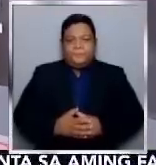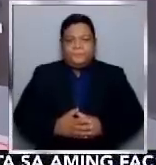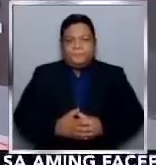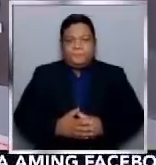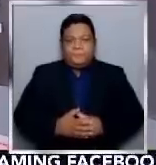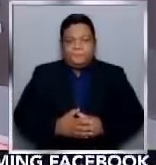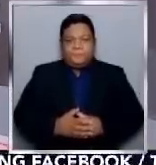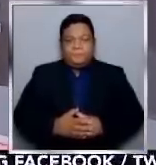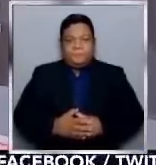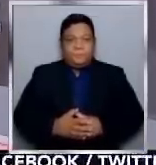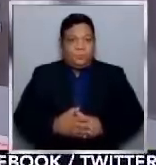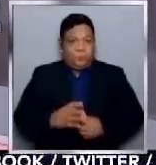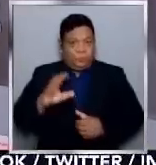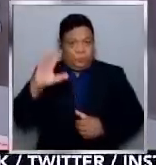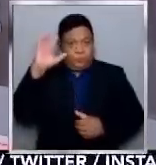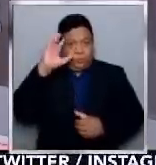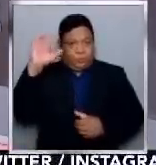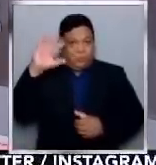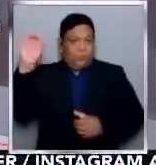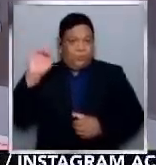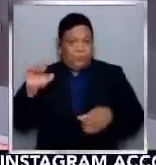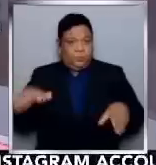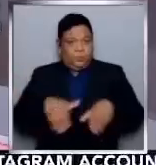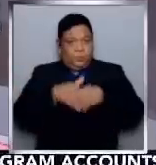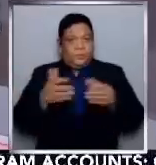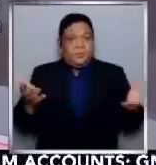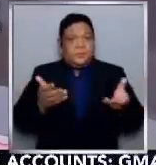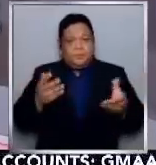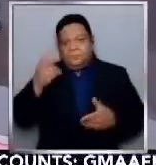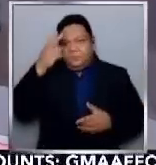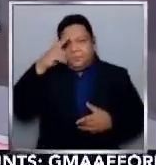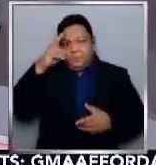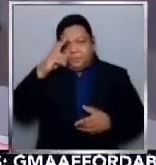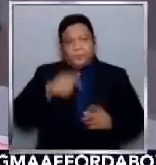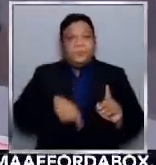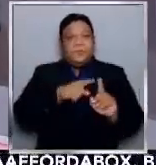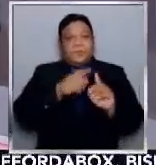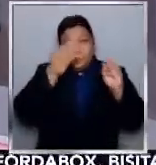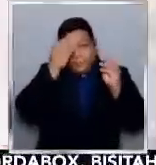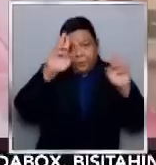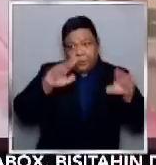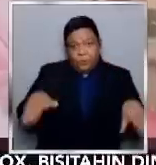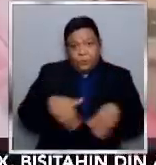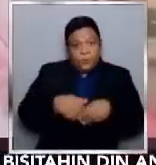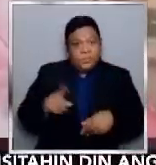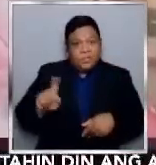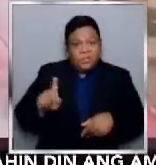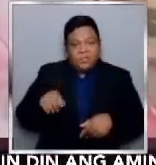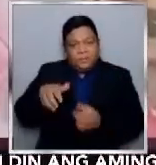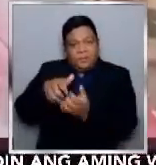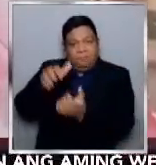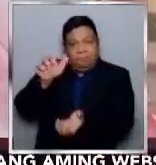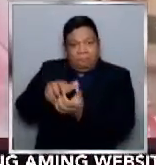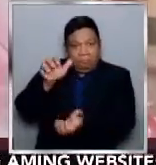Kakaiba ang naging palitan ng I do sa Mexico. Ang pinakasalan po kasi ng isang alkalde roon, buhaya. Naka-wedding